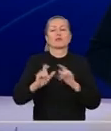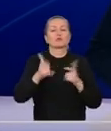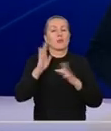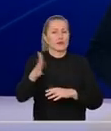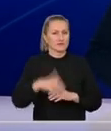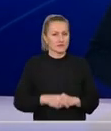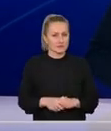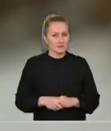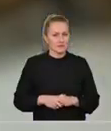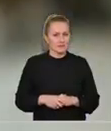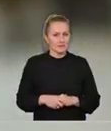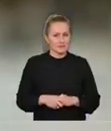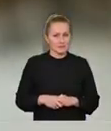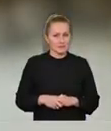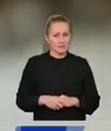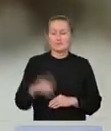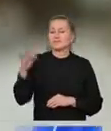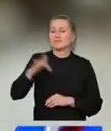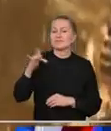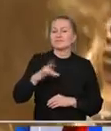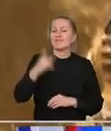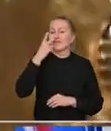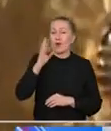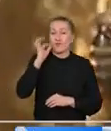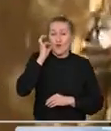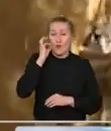Nowina-Konopka. W tej rodzinie Leni nie ma.